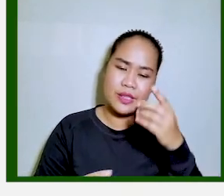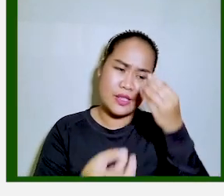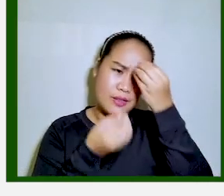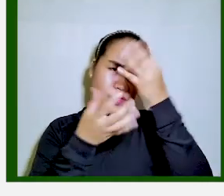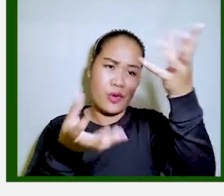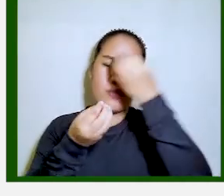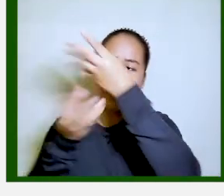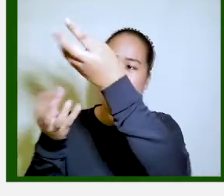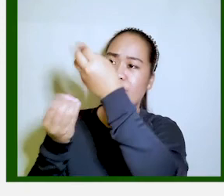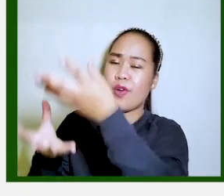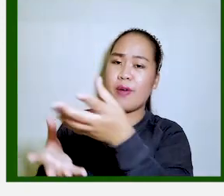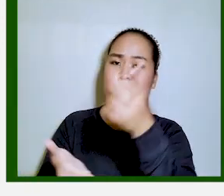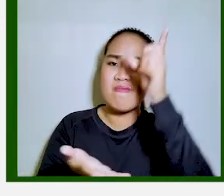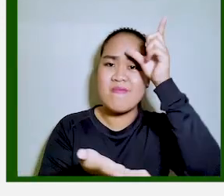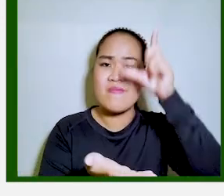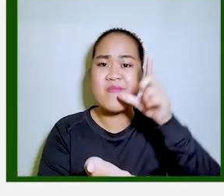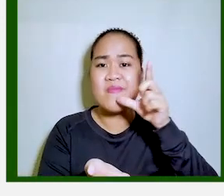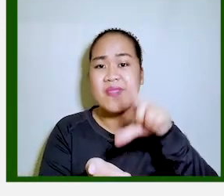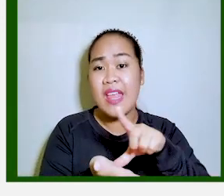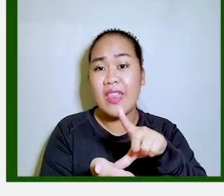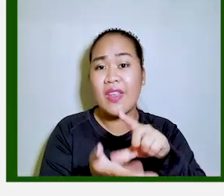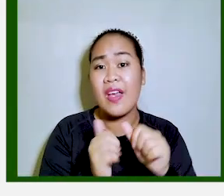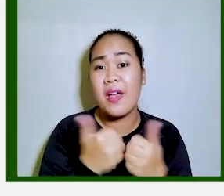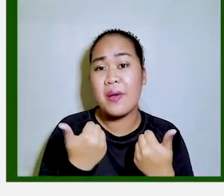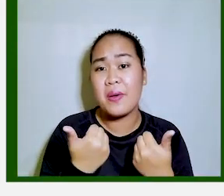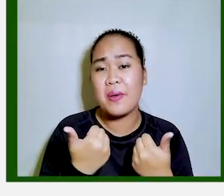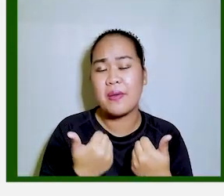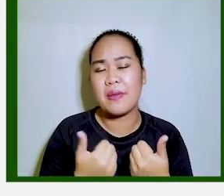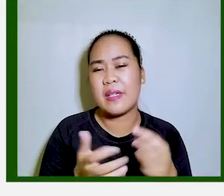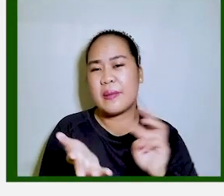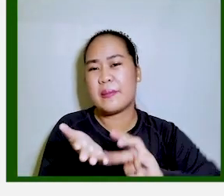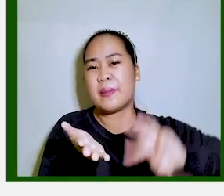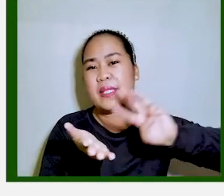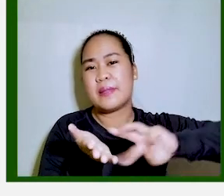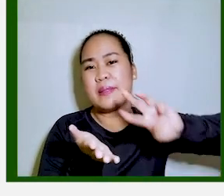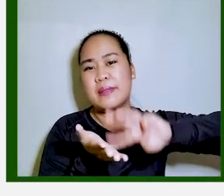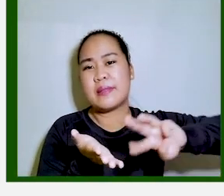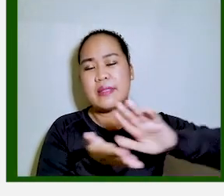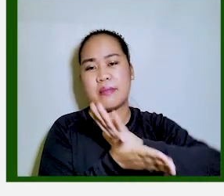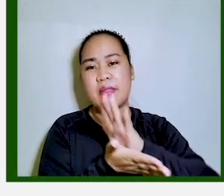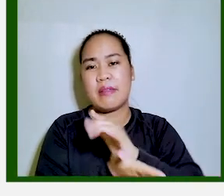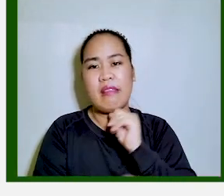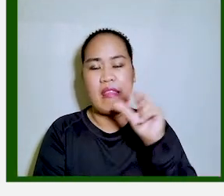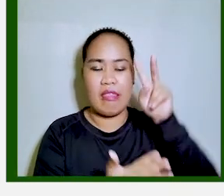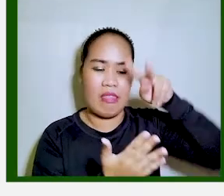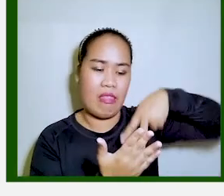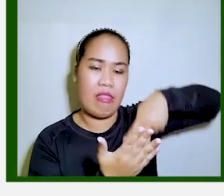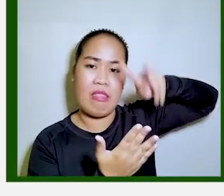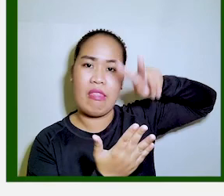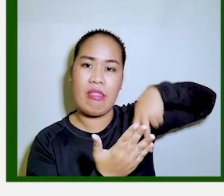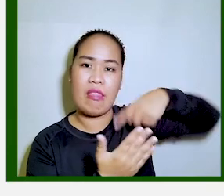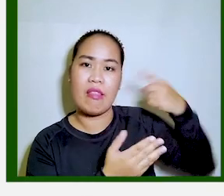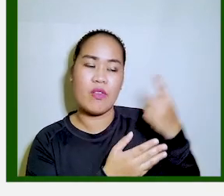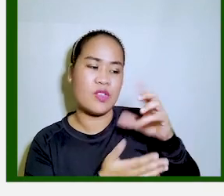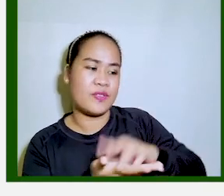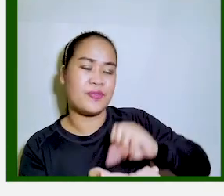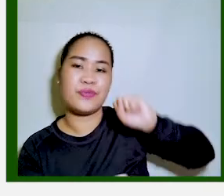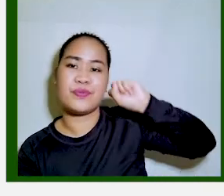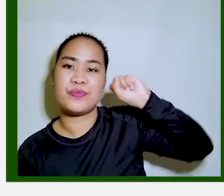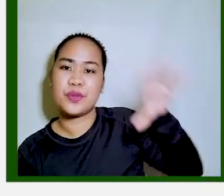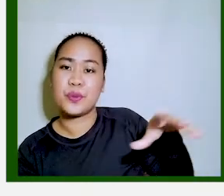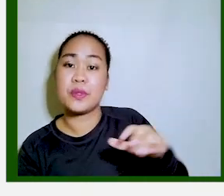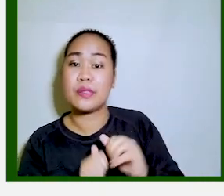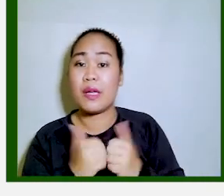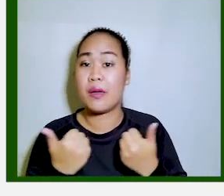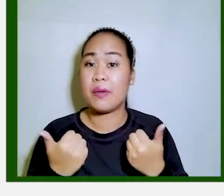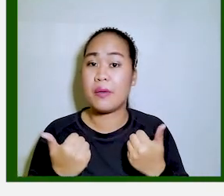Pero nasasayang po ang papel. Karamihan po ay hindi rin naman binabasa, tinatapon. O kaya pag nabasa,